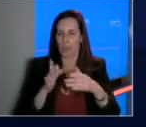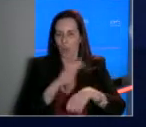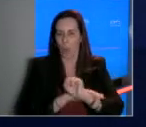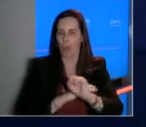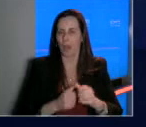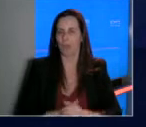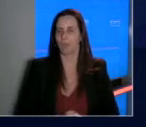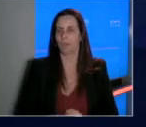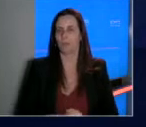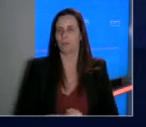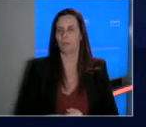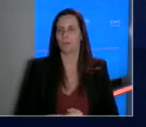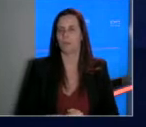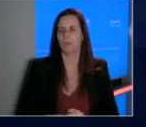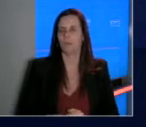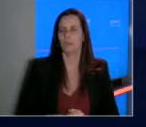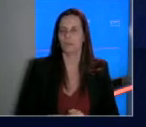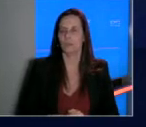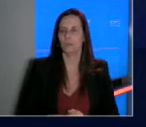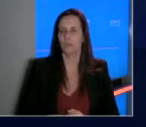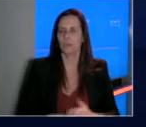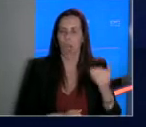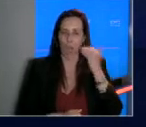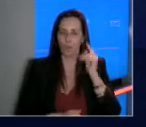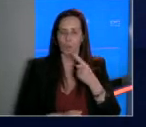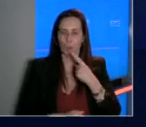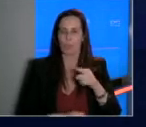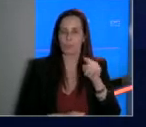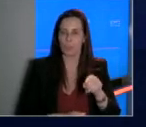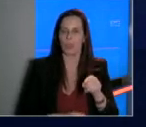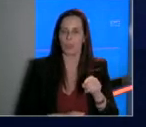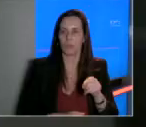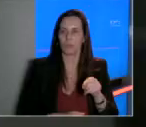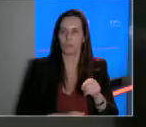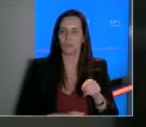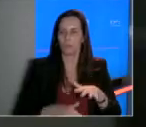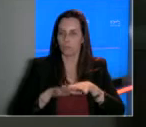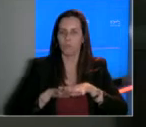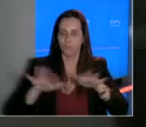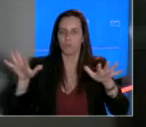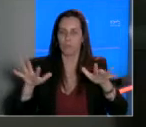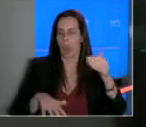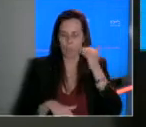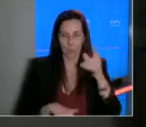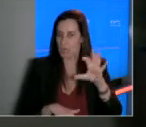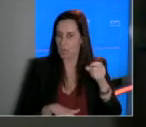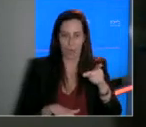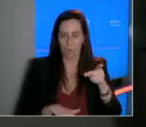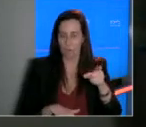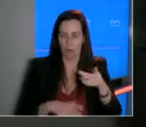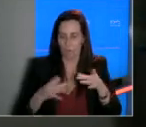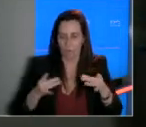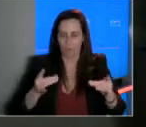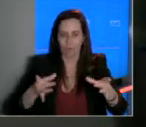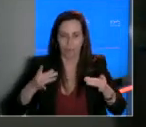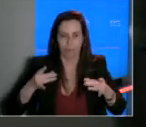נכון. ארצות הברית היא באמת, עכשיו ארגון הבריאות העולמי אומר שמדובר במוקד התפשטות הבא, עם קצב